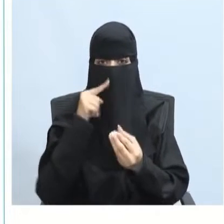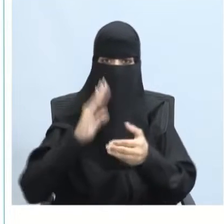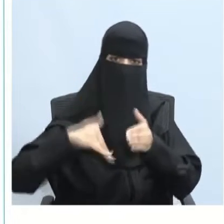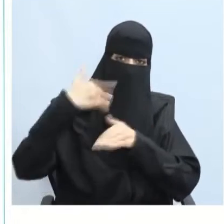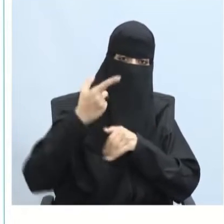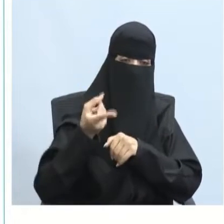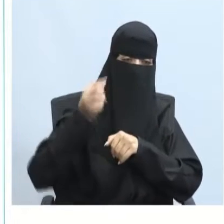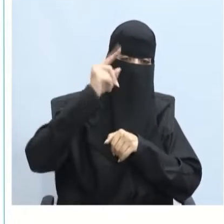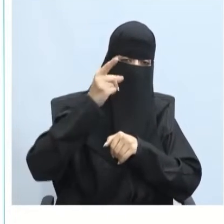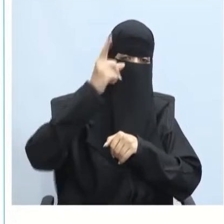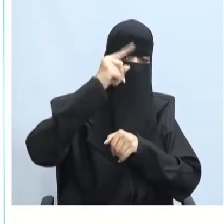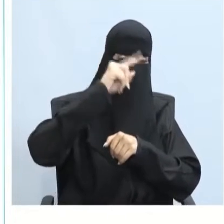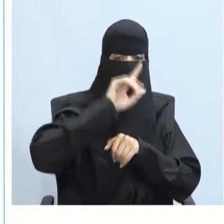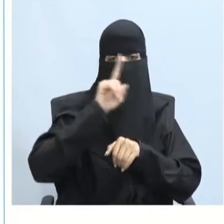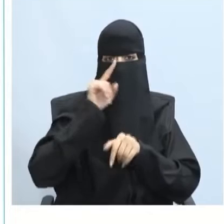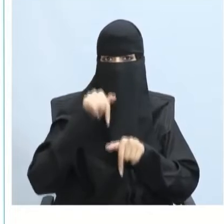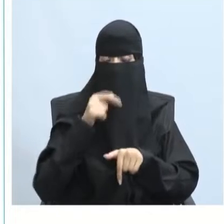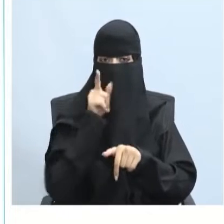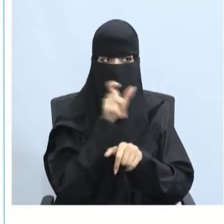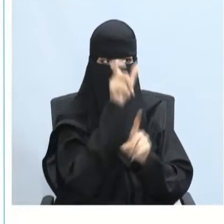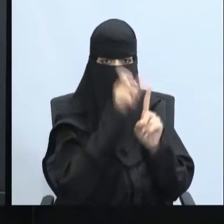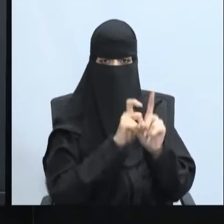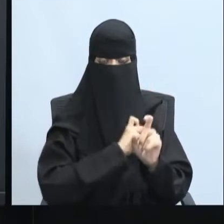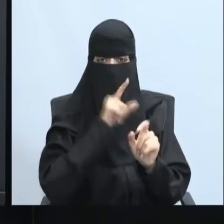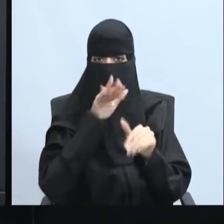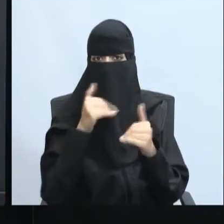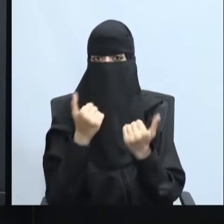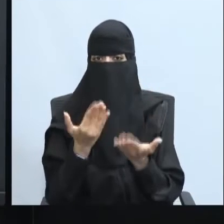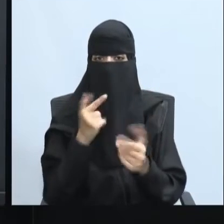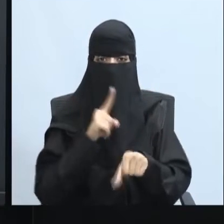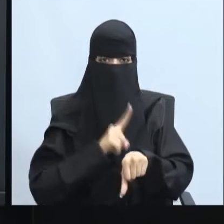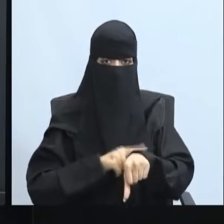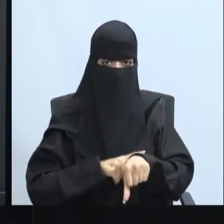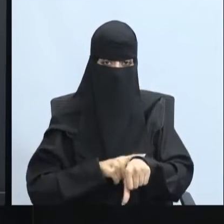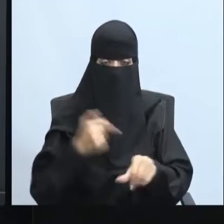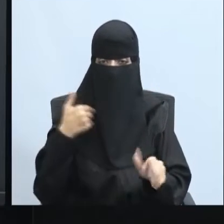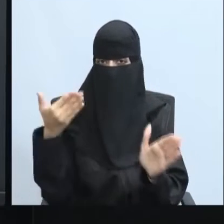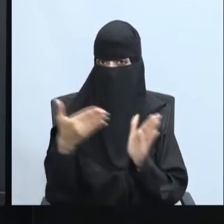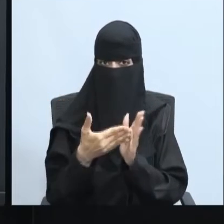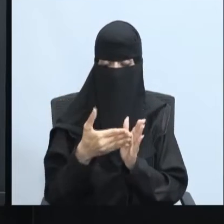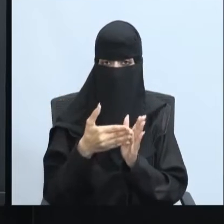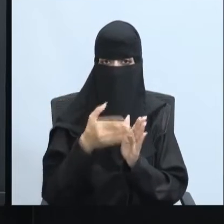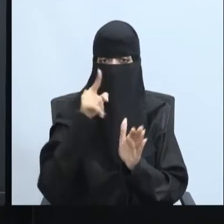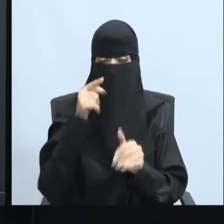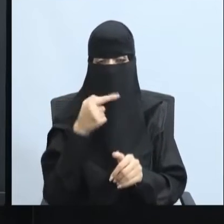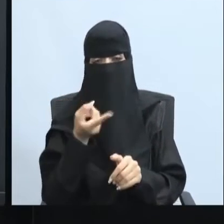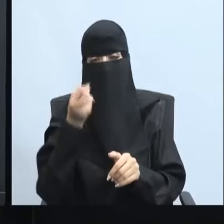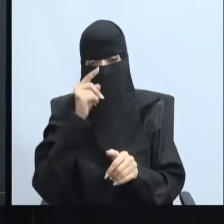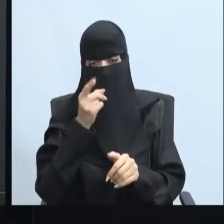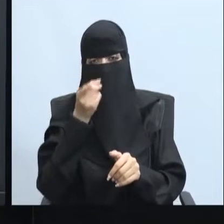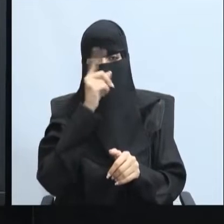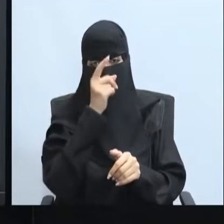في حياتك لاحظ عزيزي الطالب اذا لم يكن عندك موعد نهائي فانك تؤجل